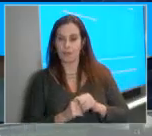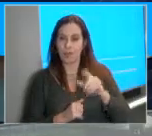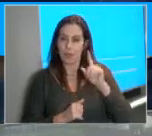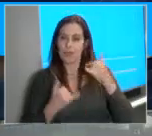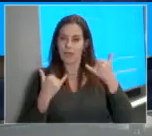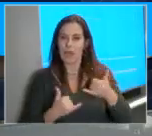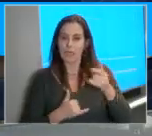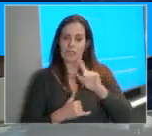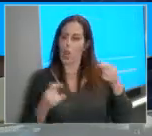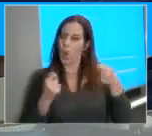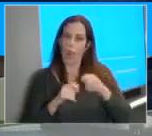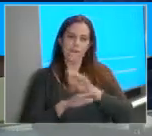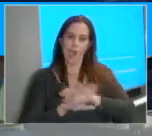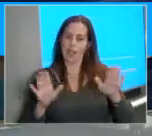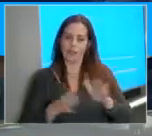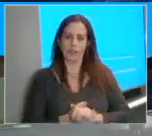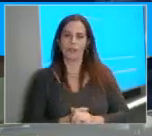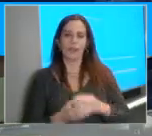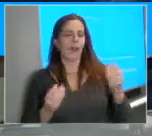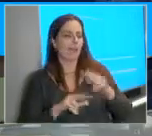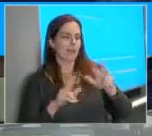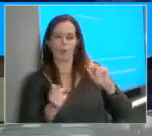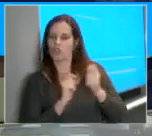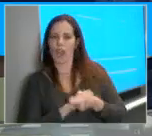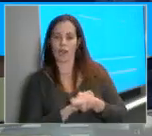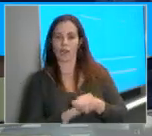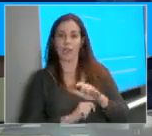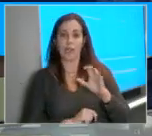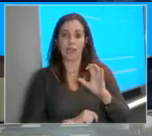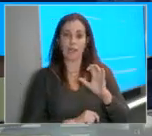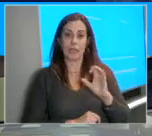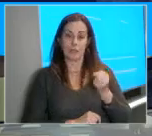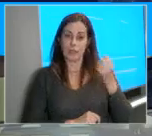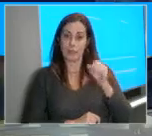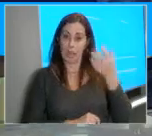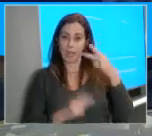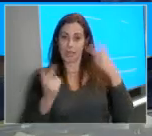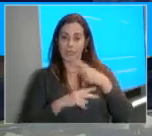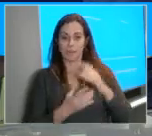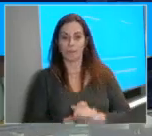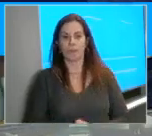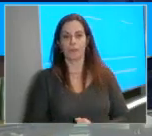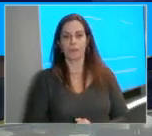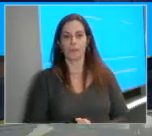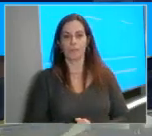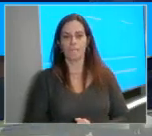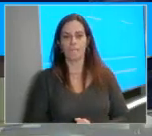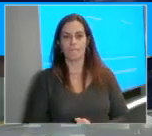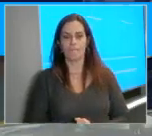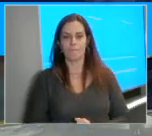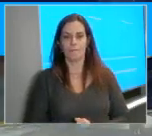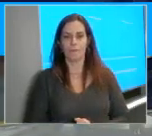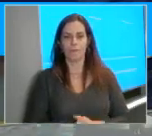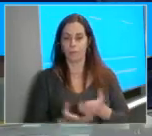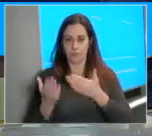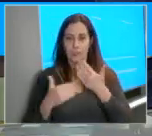אז כרגע זה לא רלוונטי, המציאות מאוד שונה, אבל אם דרך אגב, אם היה הסכם, אני לא יודע מה היה הסכם. כל בוקר שאולי נזכיר להם את הנאצים זה כבר טוב. תן לי להשלים